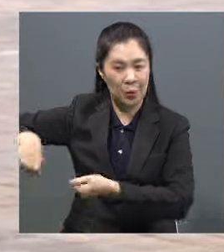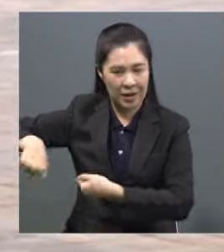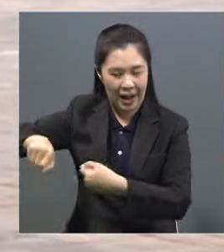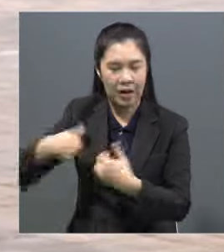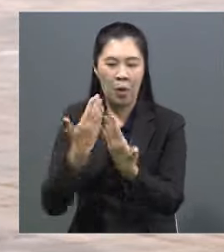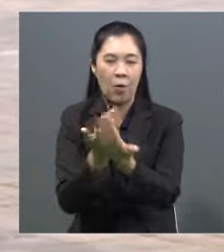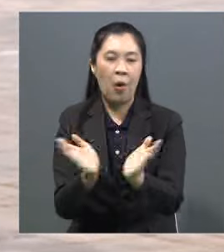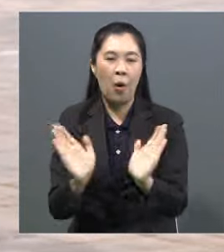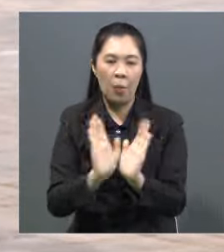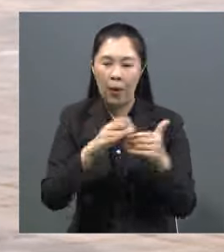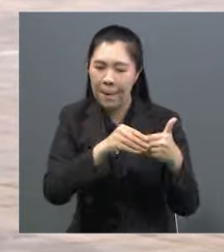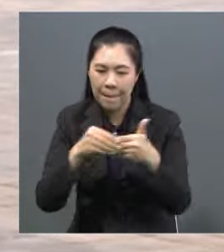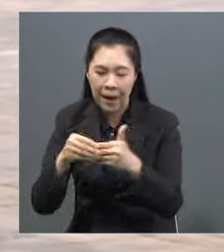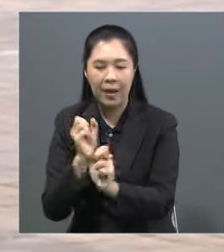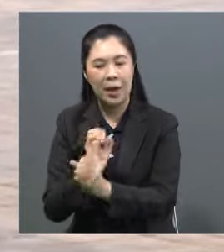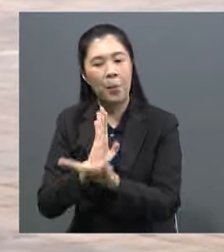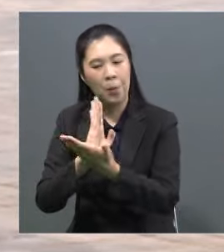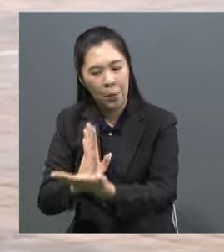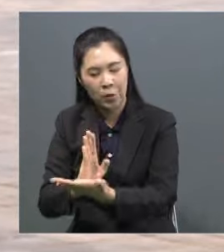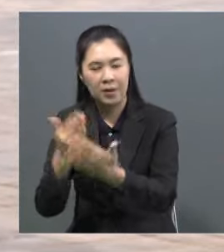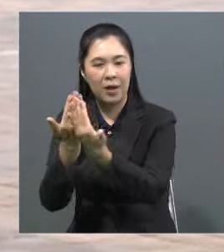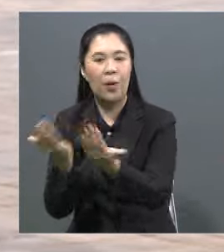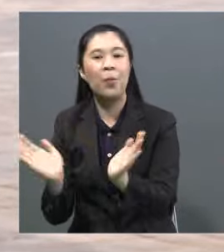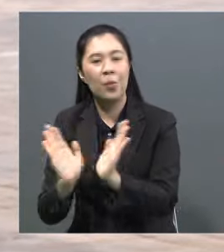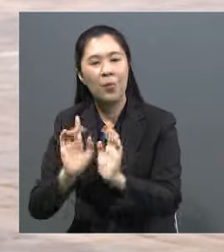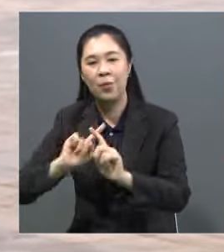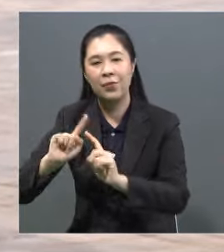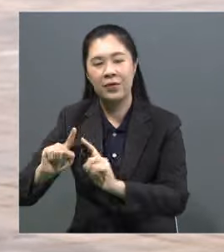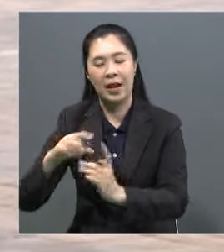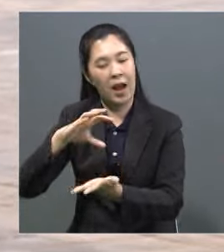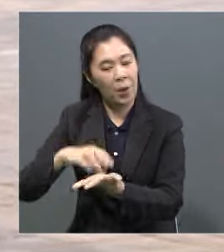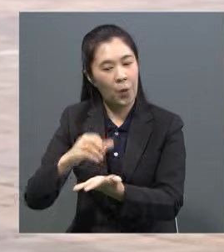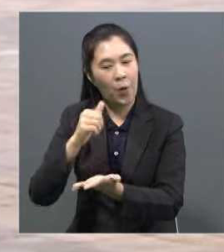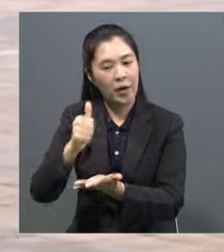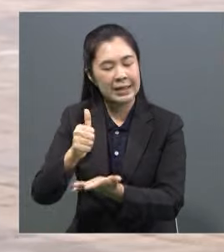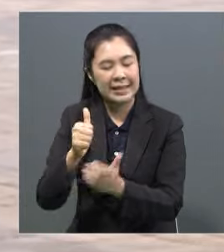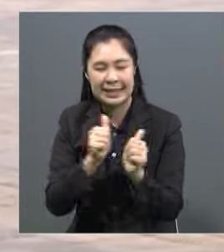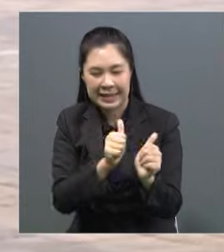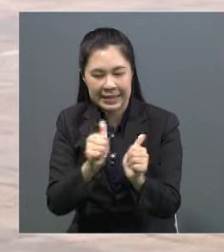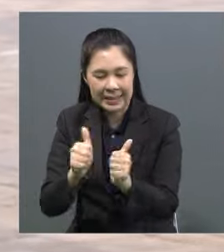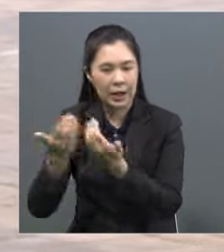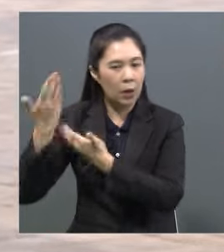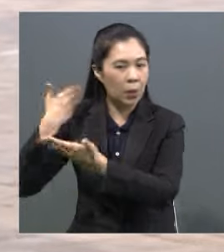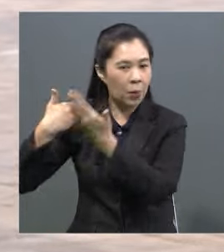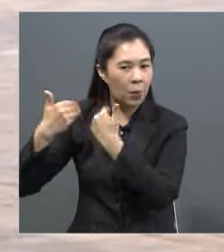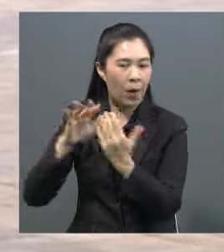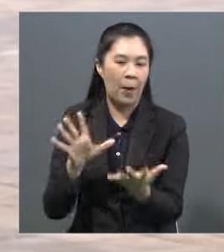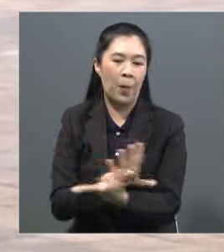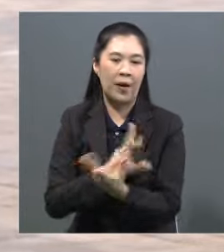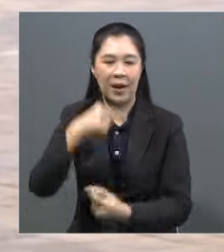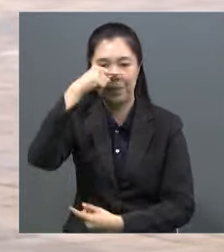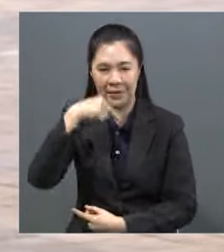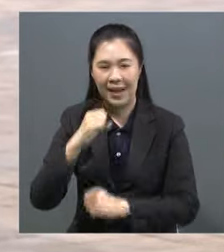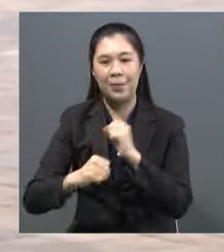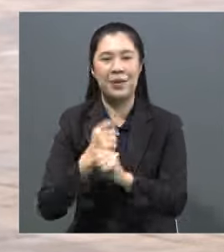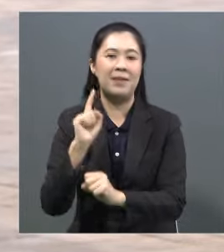ทำบุญที่วัดนะคะส่งน้ำพระเพื่อความเป็นสิริมงคลแล้วก็สืบสานประเพณีของไทยเนื่องในวันขึ้นปีใหม่ด้